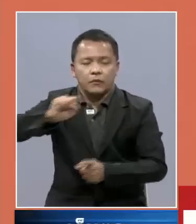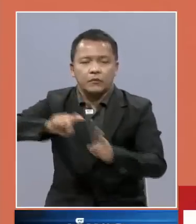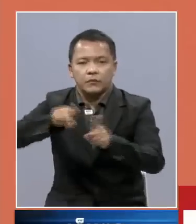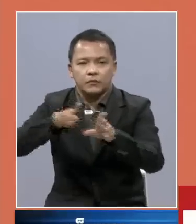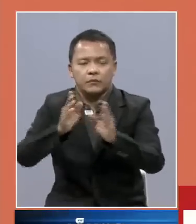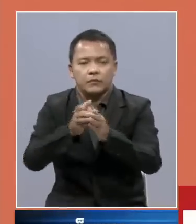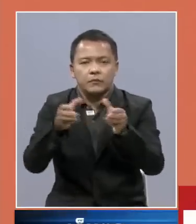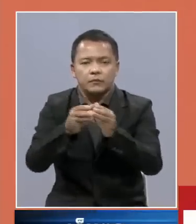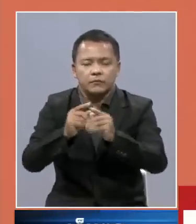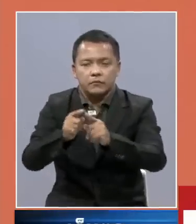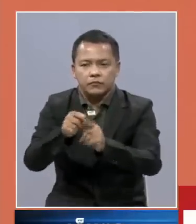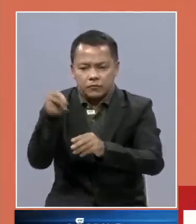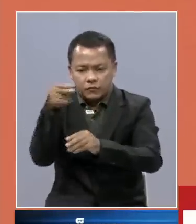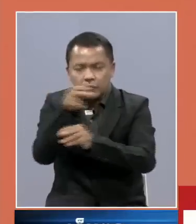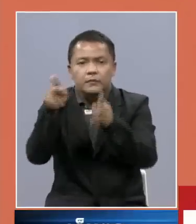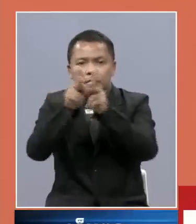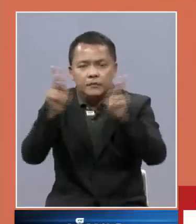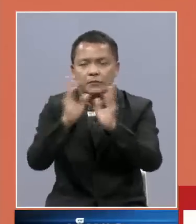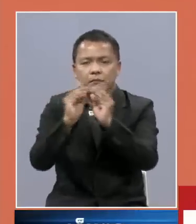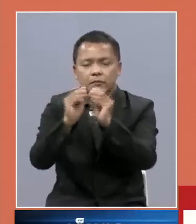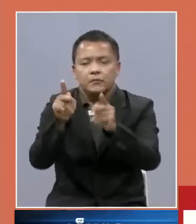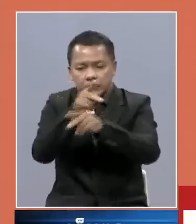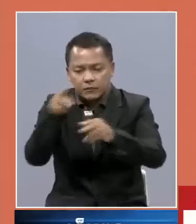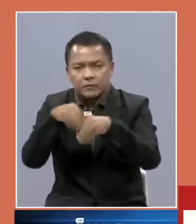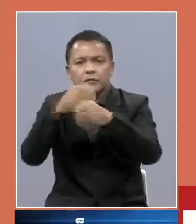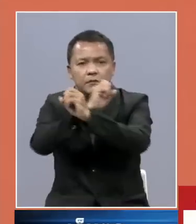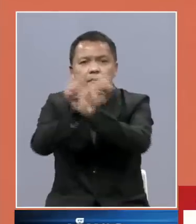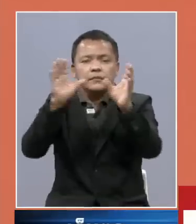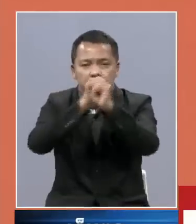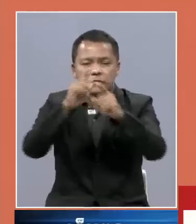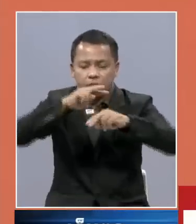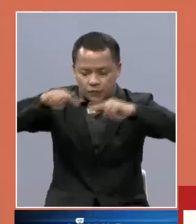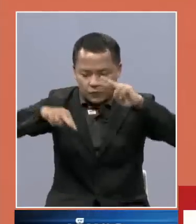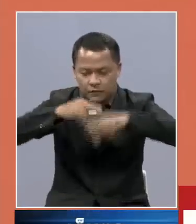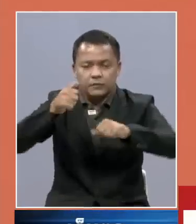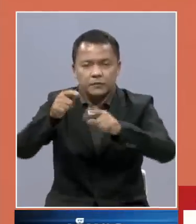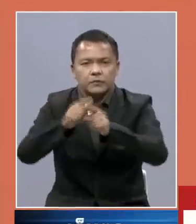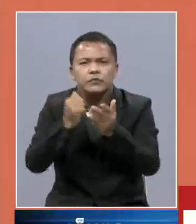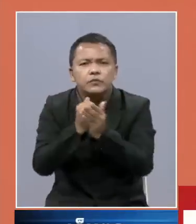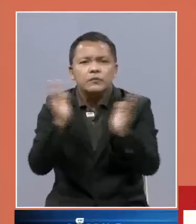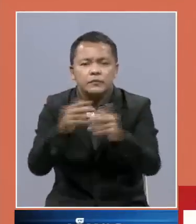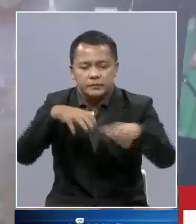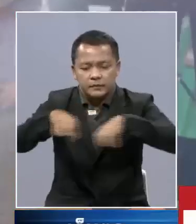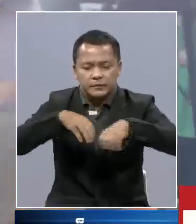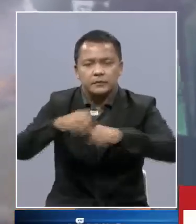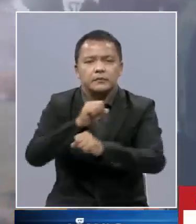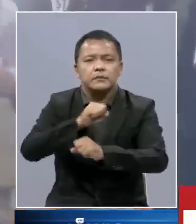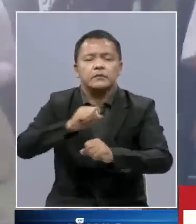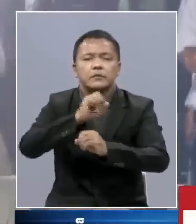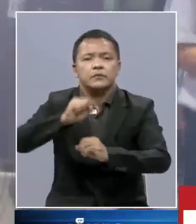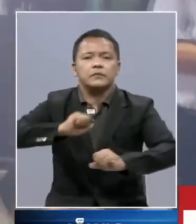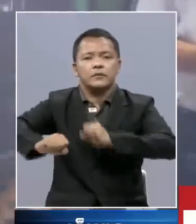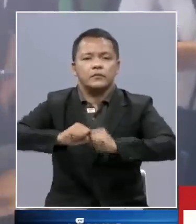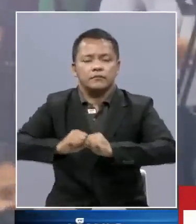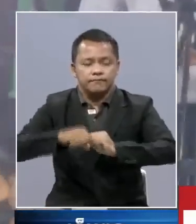พาะเรื่องของการถ่ายทอดสดกรรมธิการและอนุกรรมธิการเพื่อให้เกิดความโปร่งใสตรวจสอบได้และเพื่อผลักดันการจัดตั้งสภาเยาวชนเพื่อที่จะให้